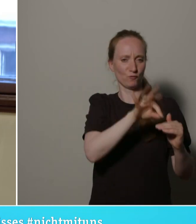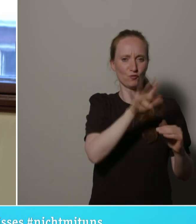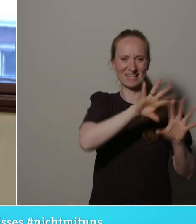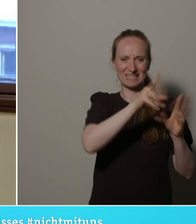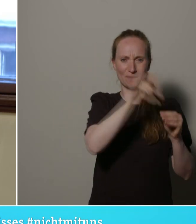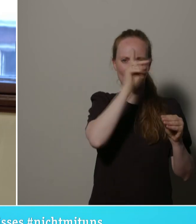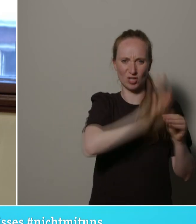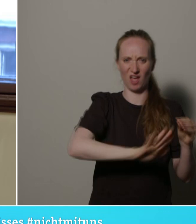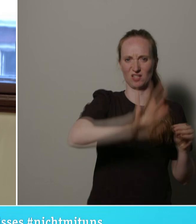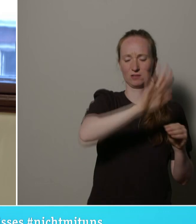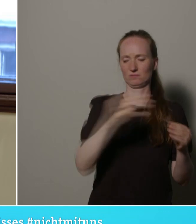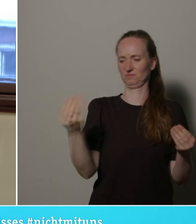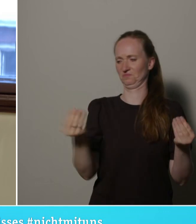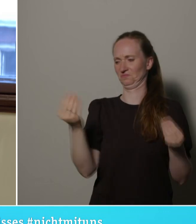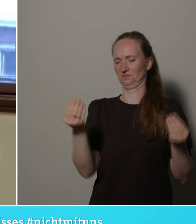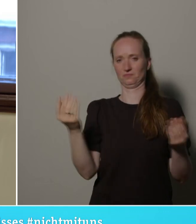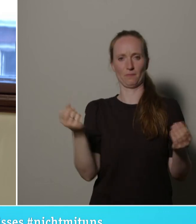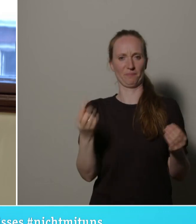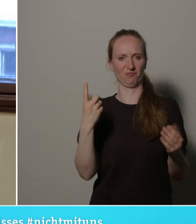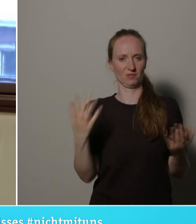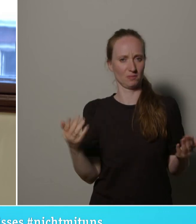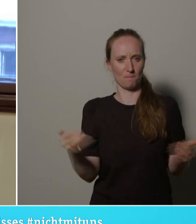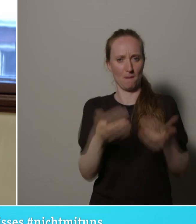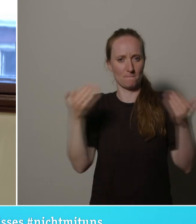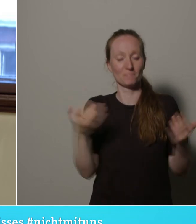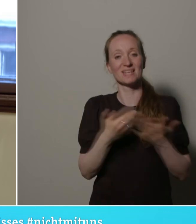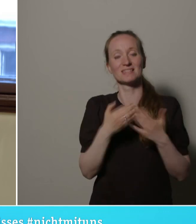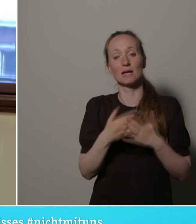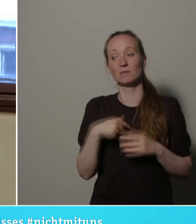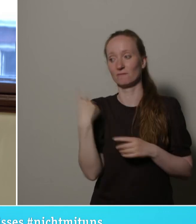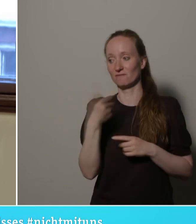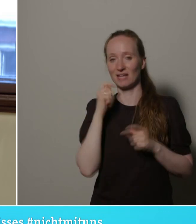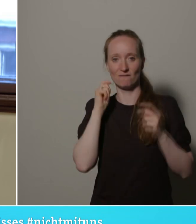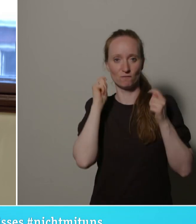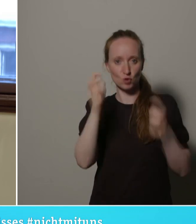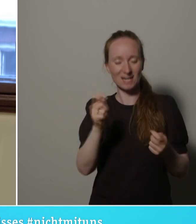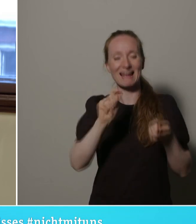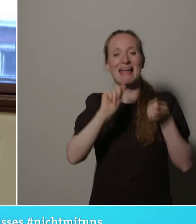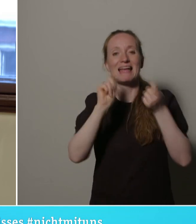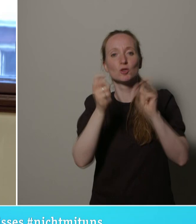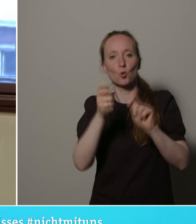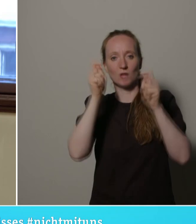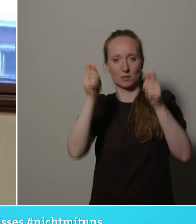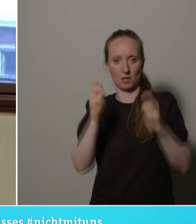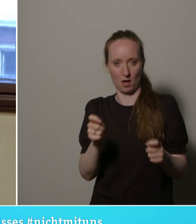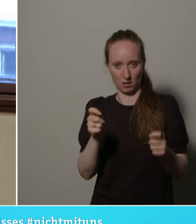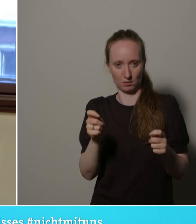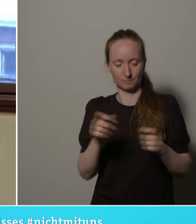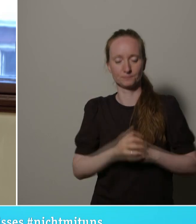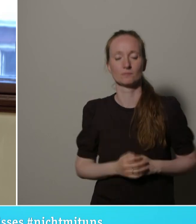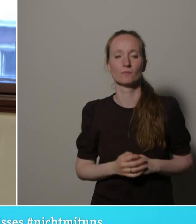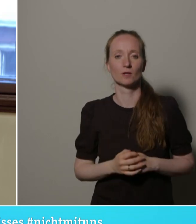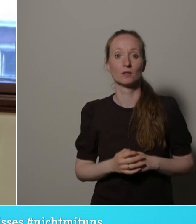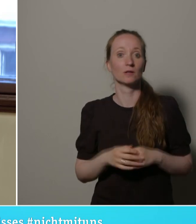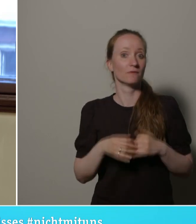unsere Forderung ist es, einen entsprechenden Änderungsantrag zu stellen, nämlich nach der Einführung